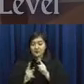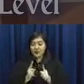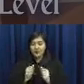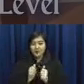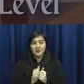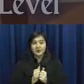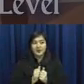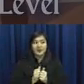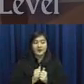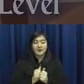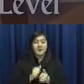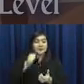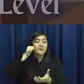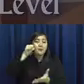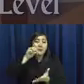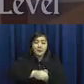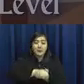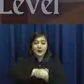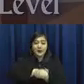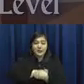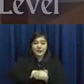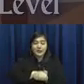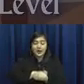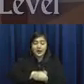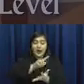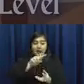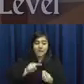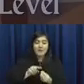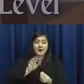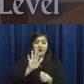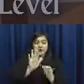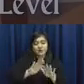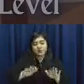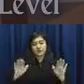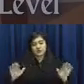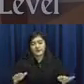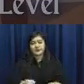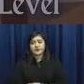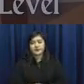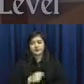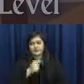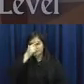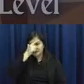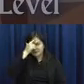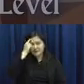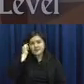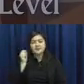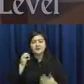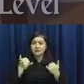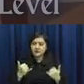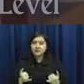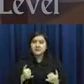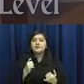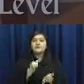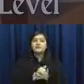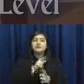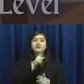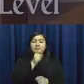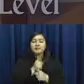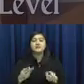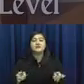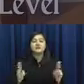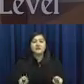iyong panganay. Nangyayari talaga yan, Sir Rudy. Nangyayari, Sir. Nangyayari. Marami kasing mga magulang talaga, maraming mga tatay, puro na lang